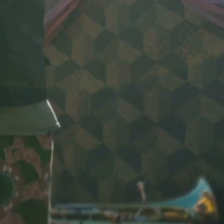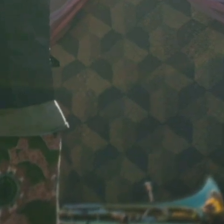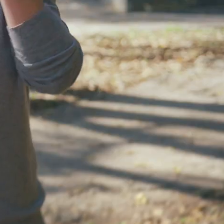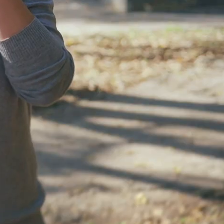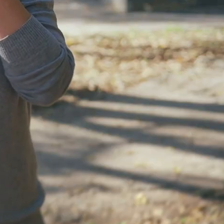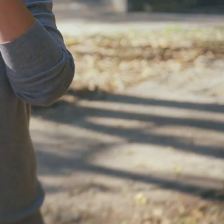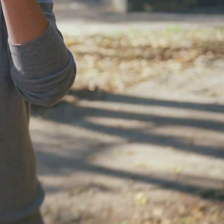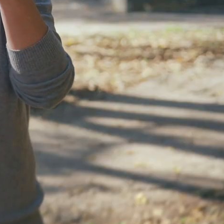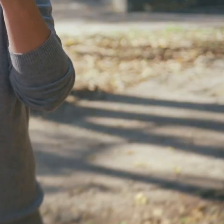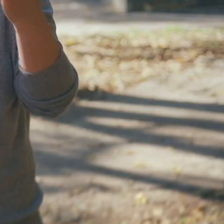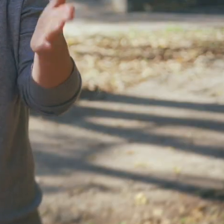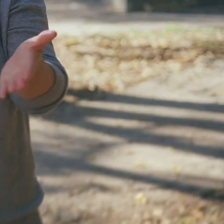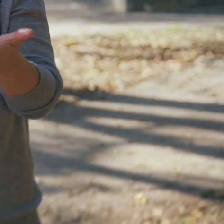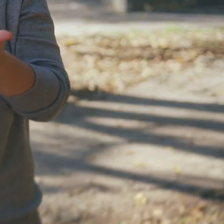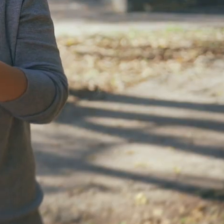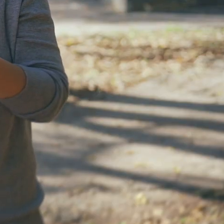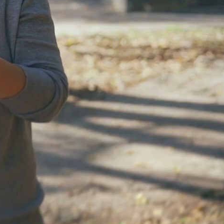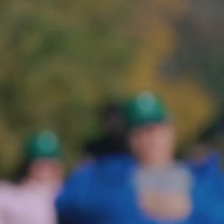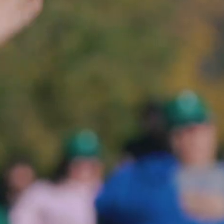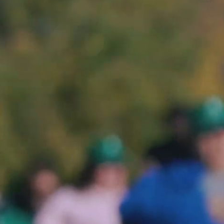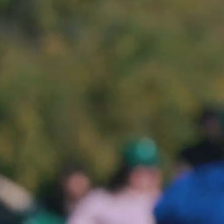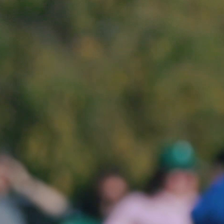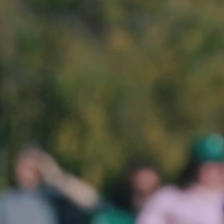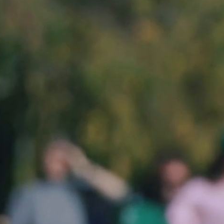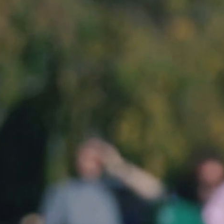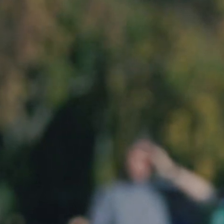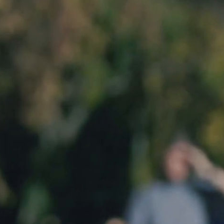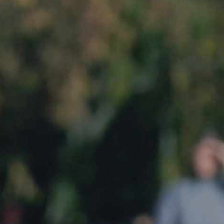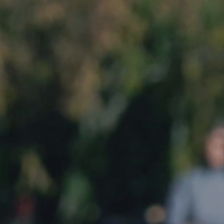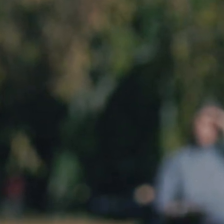signes. Gràcies a tothom. Una nena